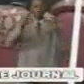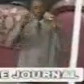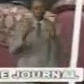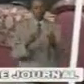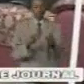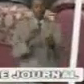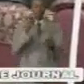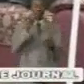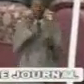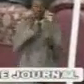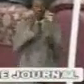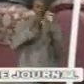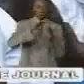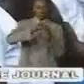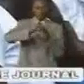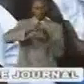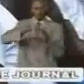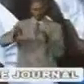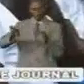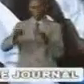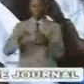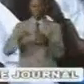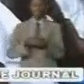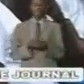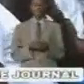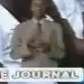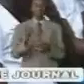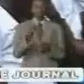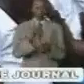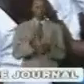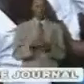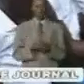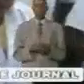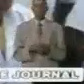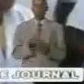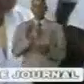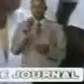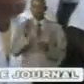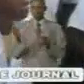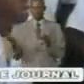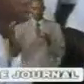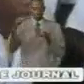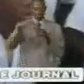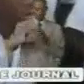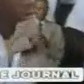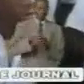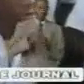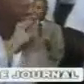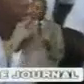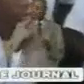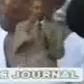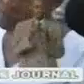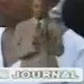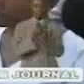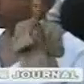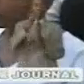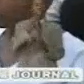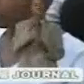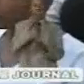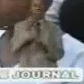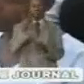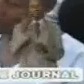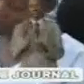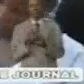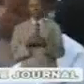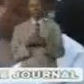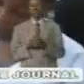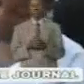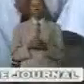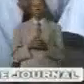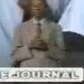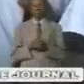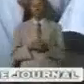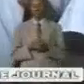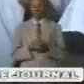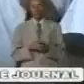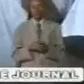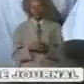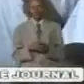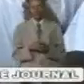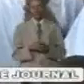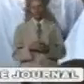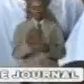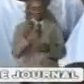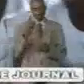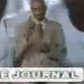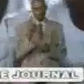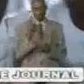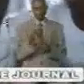filles pour un développement durable et un avenir meilleur. C'est le message du Forum des éducatrices africaines FAO-RDC à